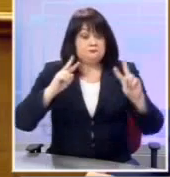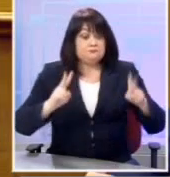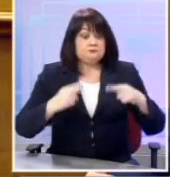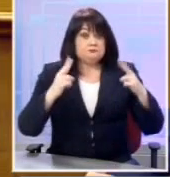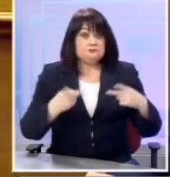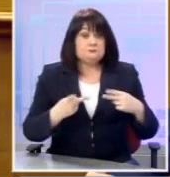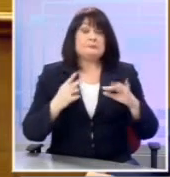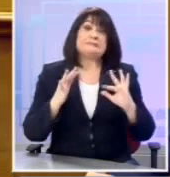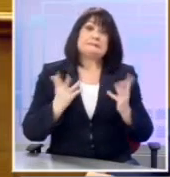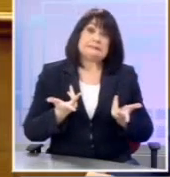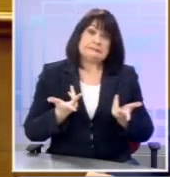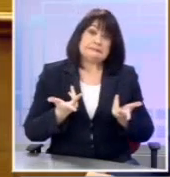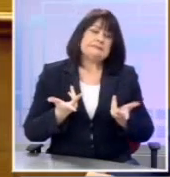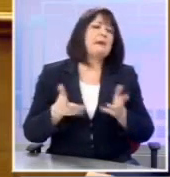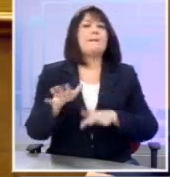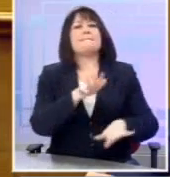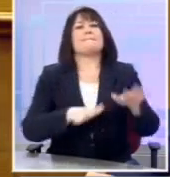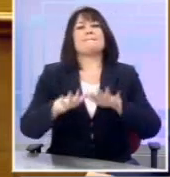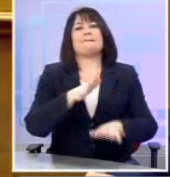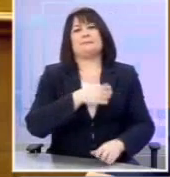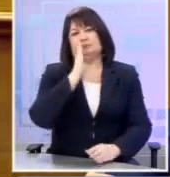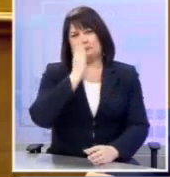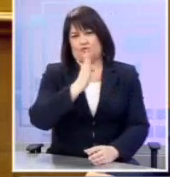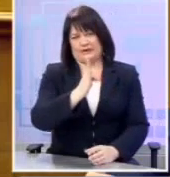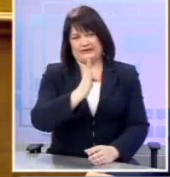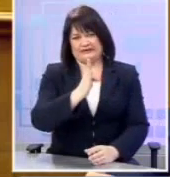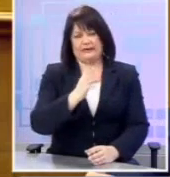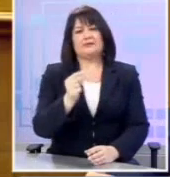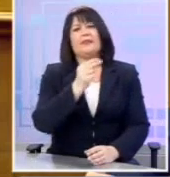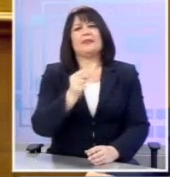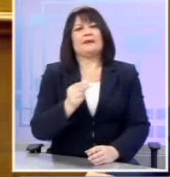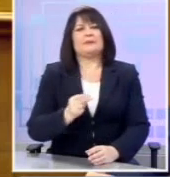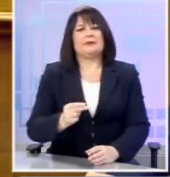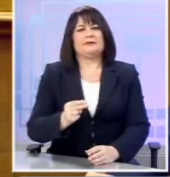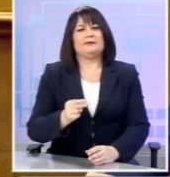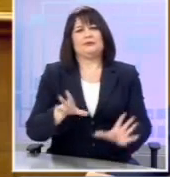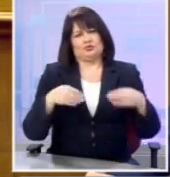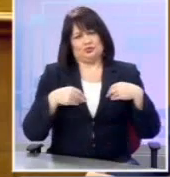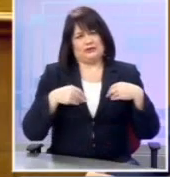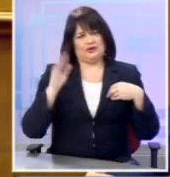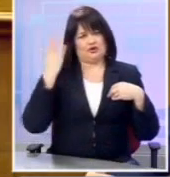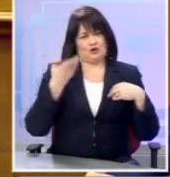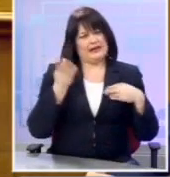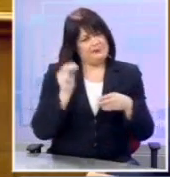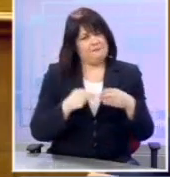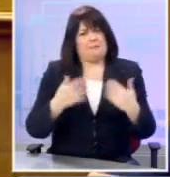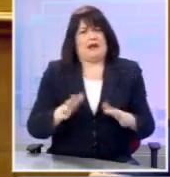το μέγεθος της απάτης και της υποκρισίας σας για πράγματα τα οποία είχατε όχι απλά αποδεχθεί, αλλά